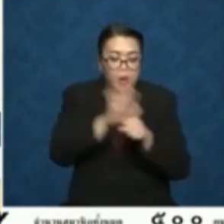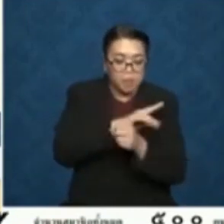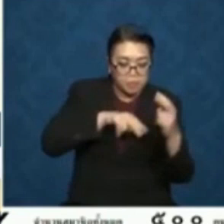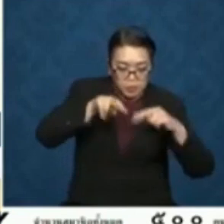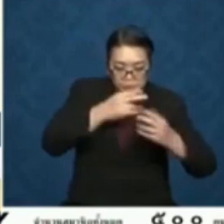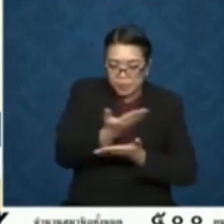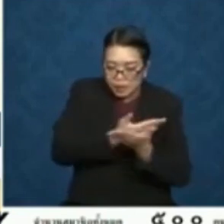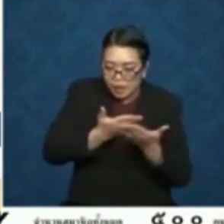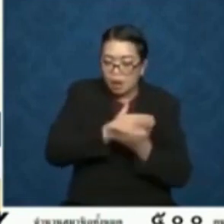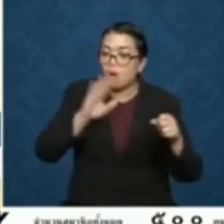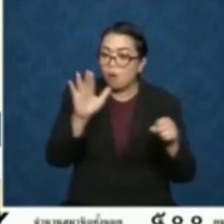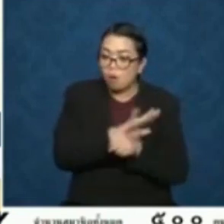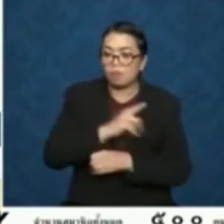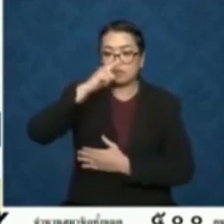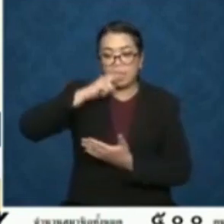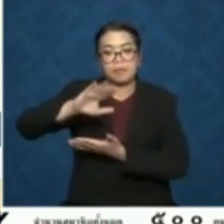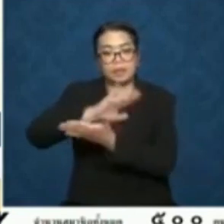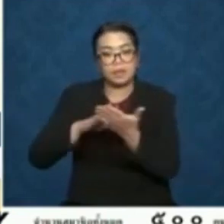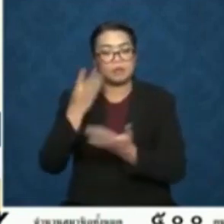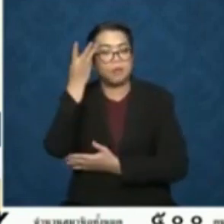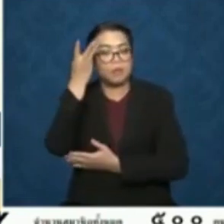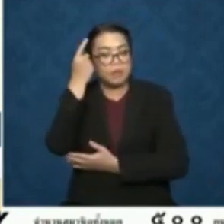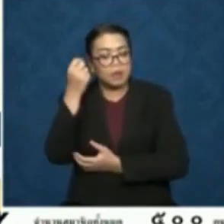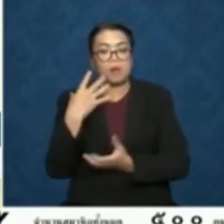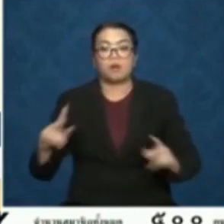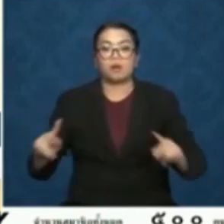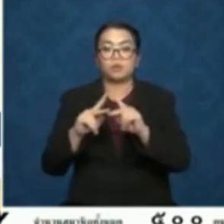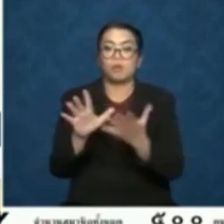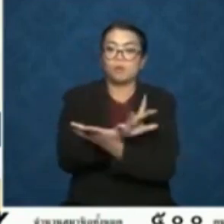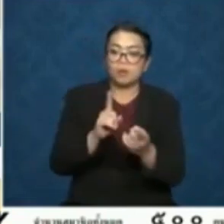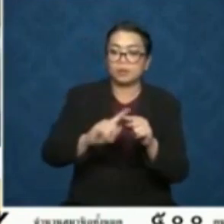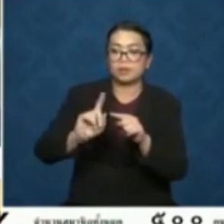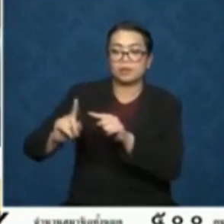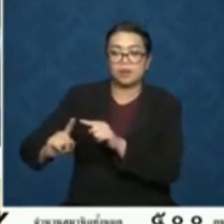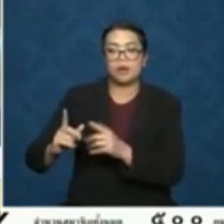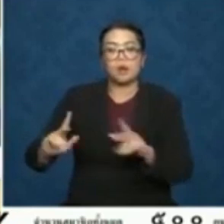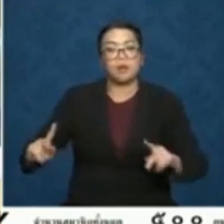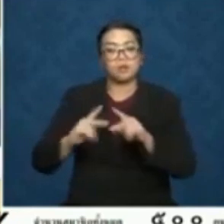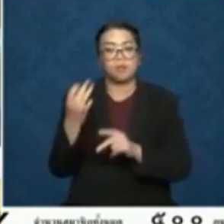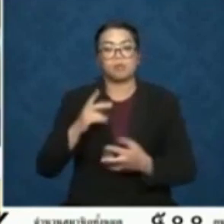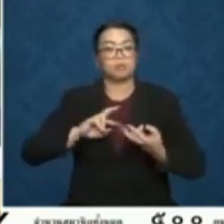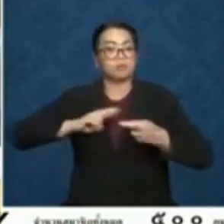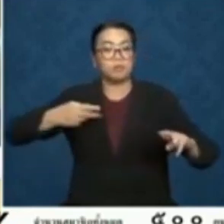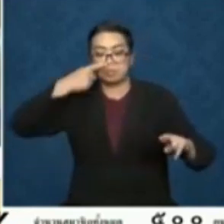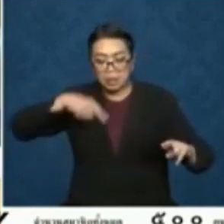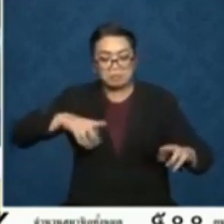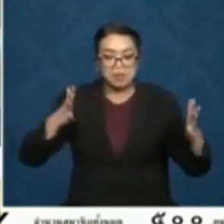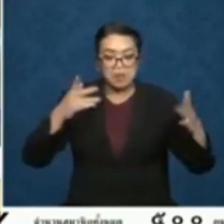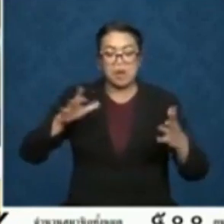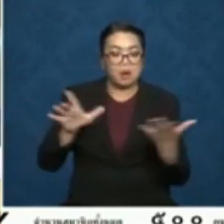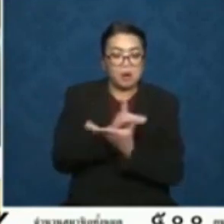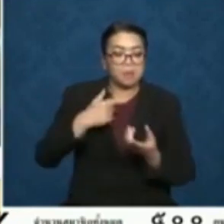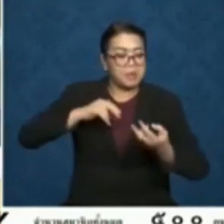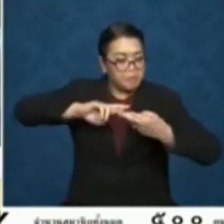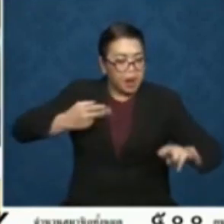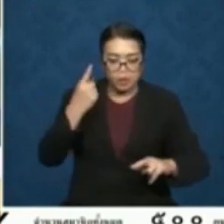ข้องก็บอกว่าเพื่อให้เกิดความรอบคอบเนี่ยเรียนกับท่านประธานเลยครับว่าประเทศไทยเนี่ยเขาให้ความเห็นมาครับกระทรวงวัฒนธรรมบอกประเ